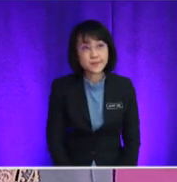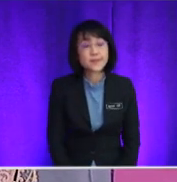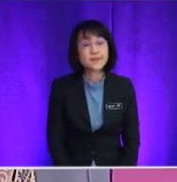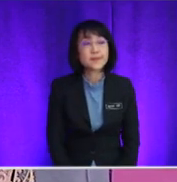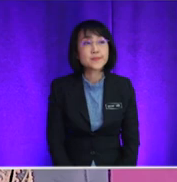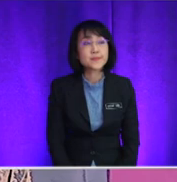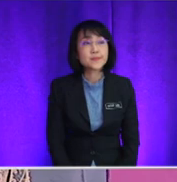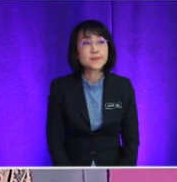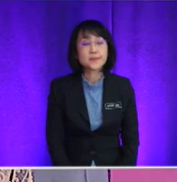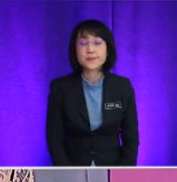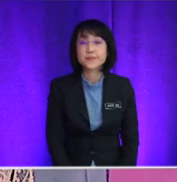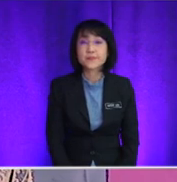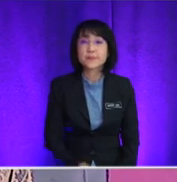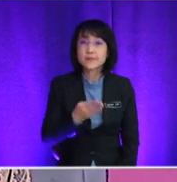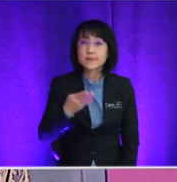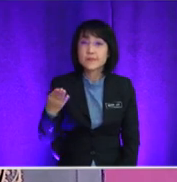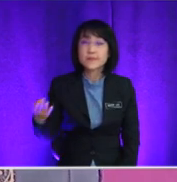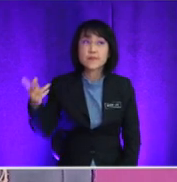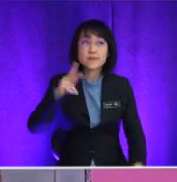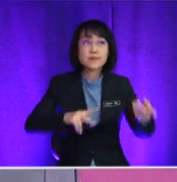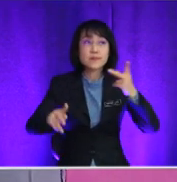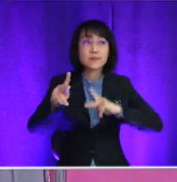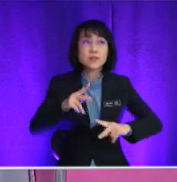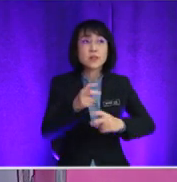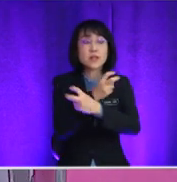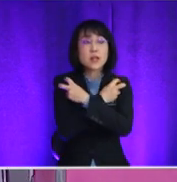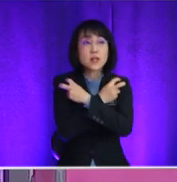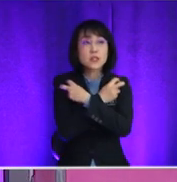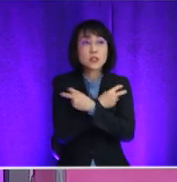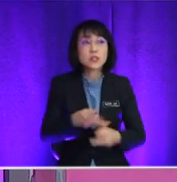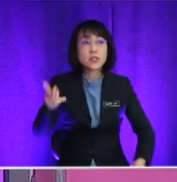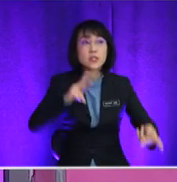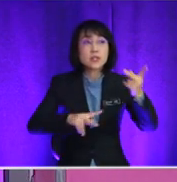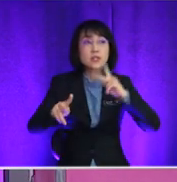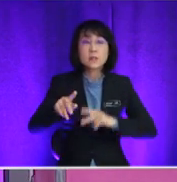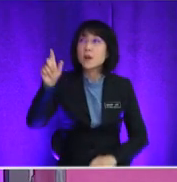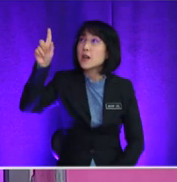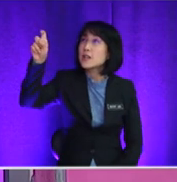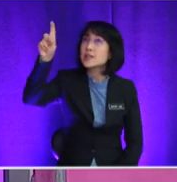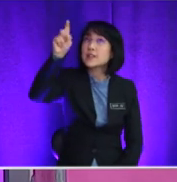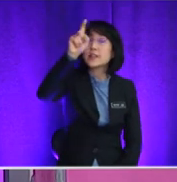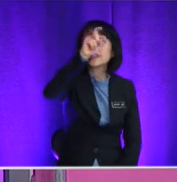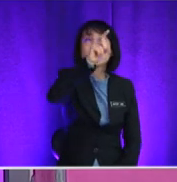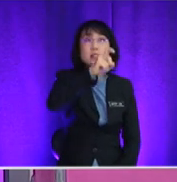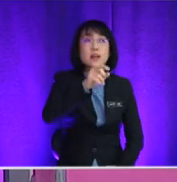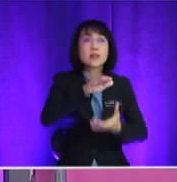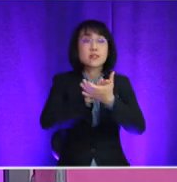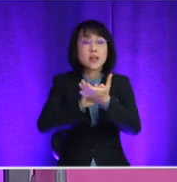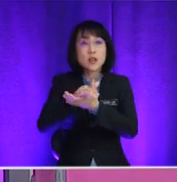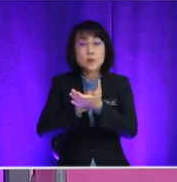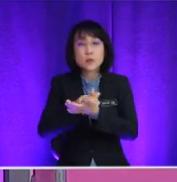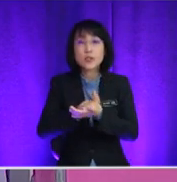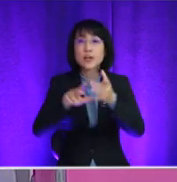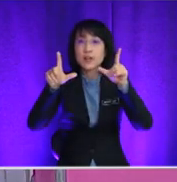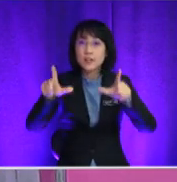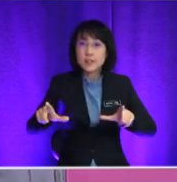makanan itu sendiri atau bahan aditif racun kimia ataupun yang diletakkan tempat